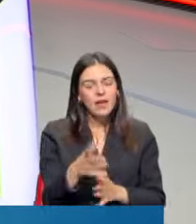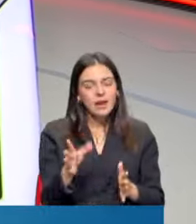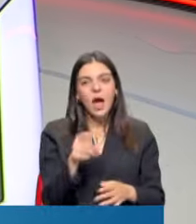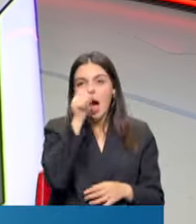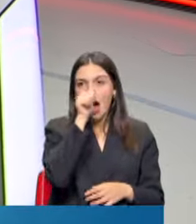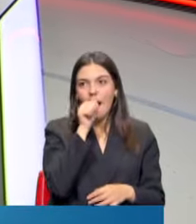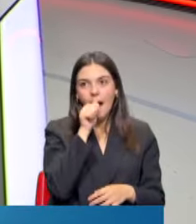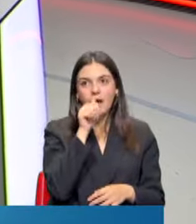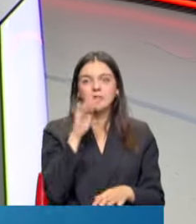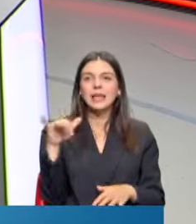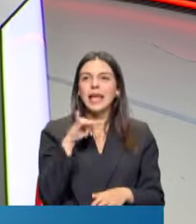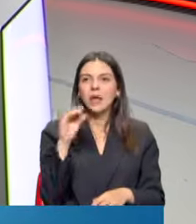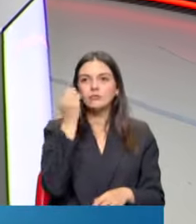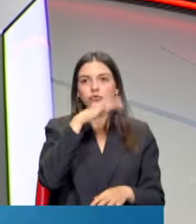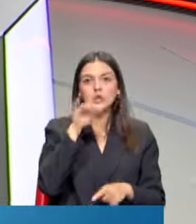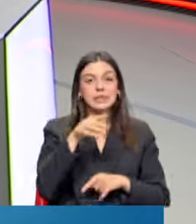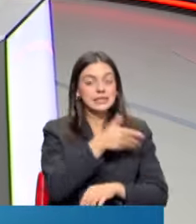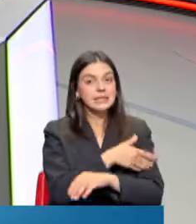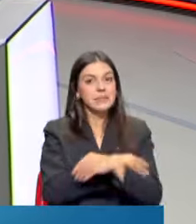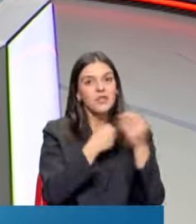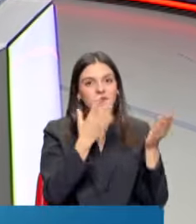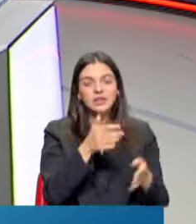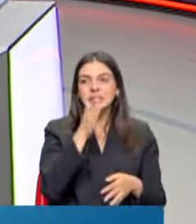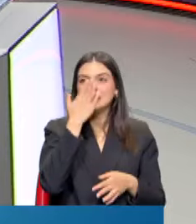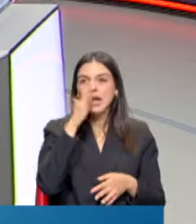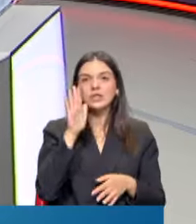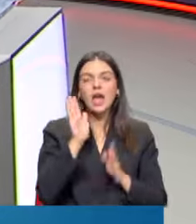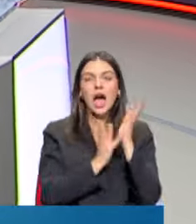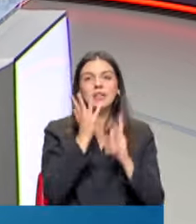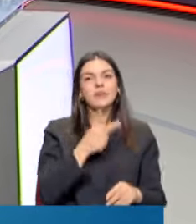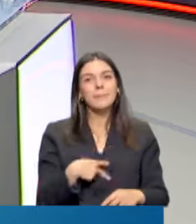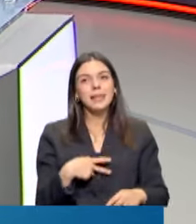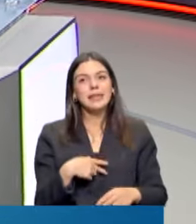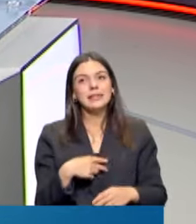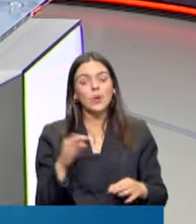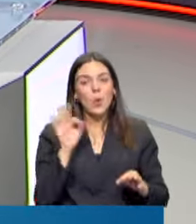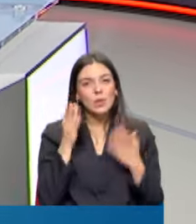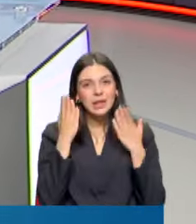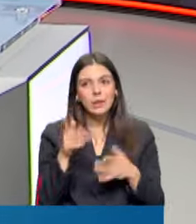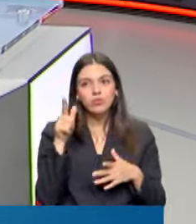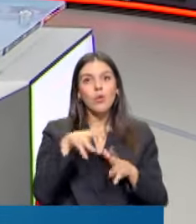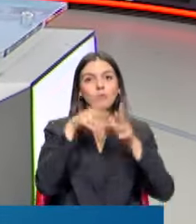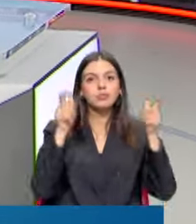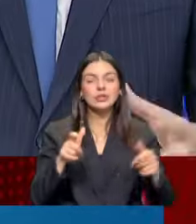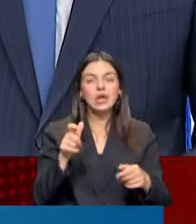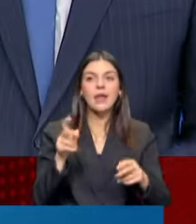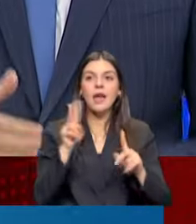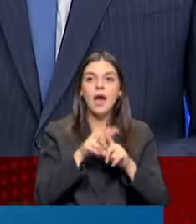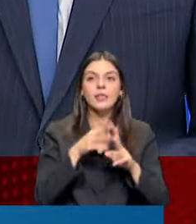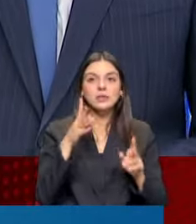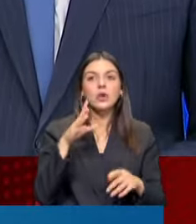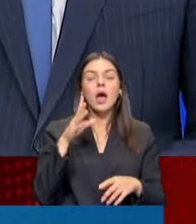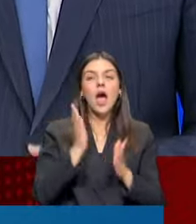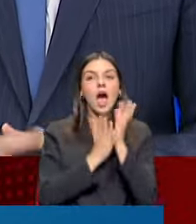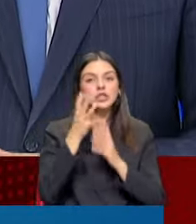çocuğumuz bu dönemki kapasitemizle hizmet görecek. Sadece Ataşehir Belediyesi kreşlerinde. Buna Büyükşehir'i de kattığımız zaman Ataşehir bölgesinde